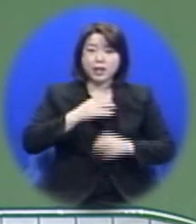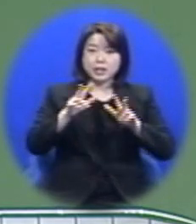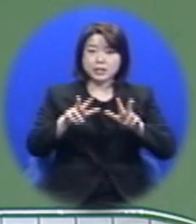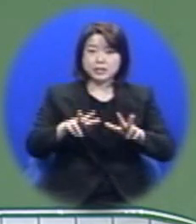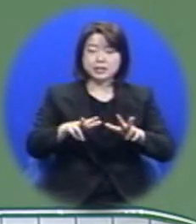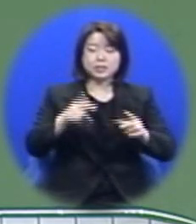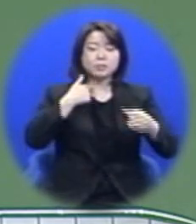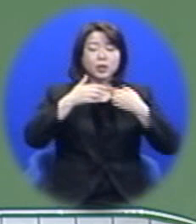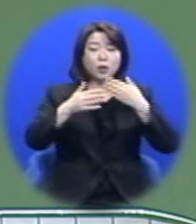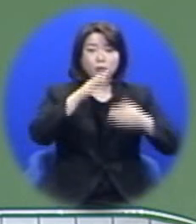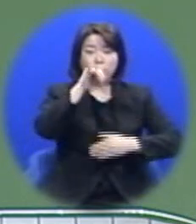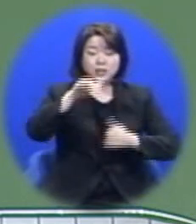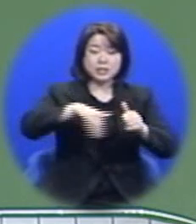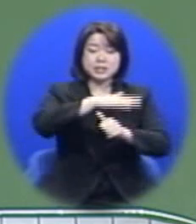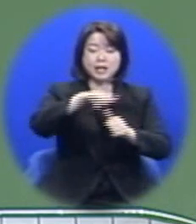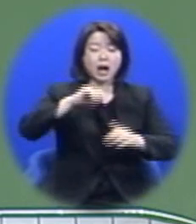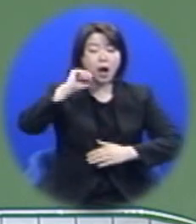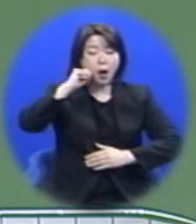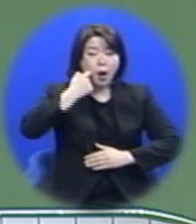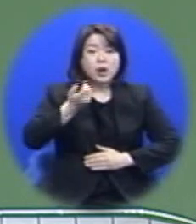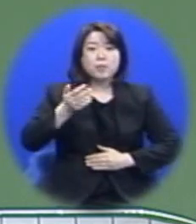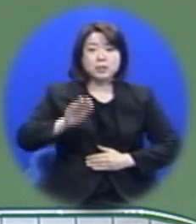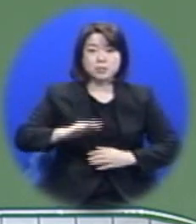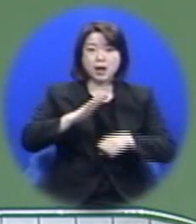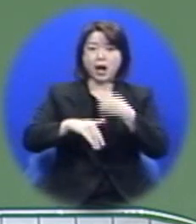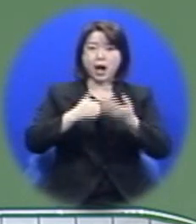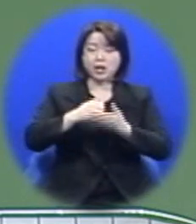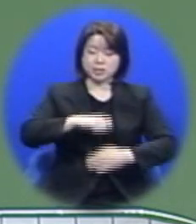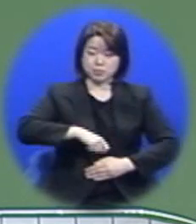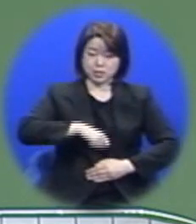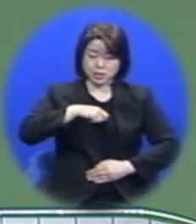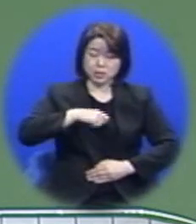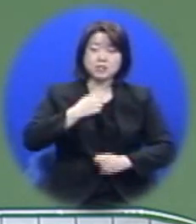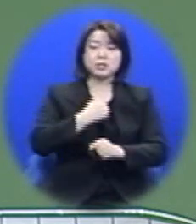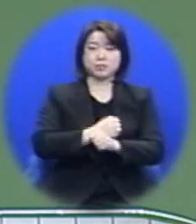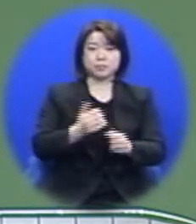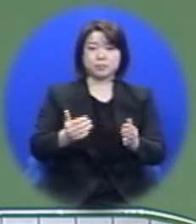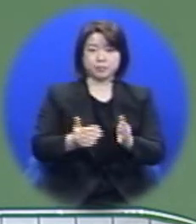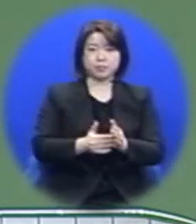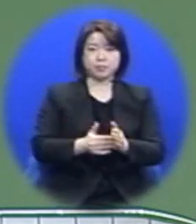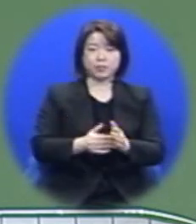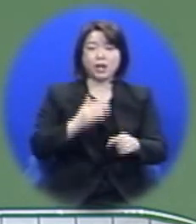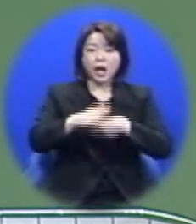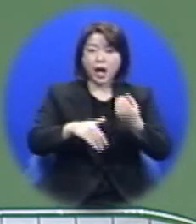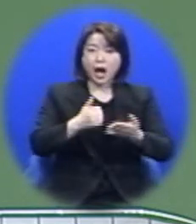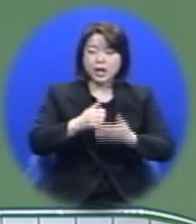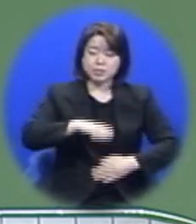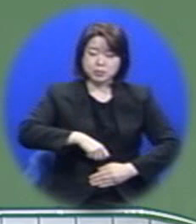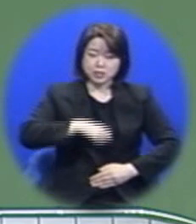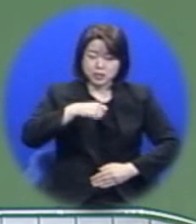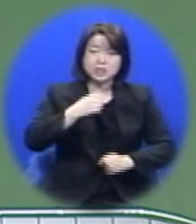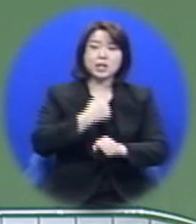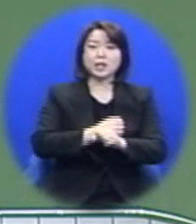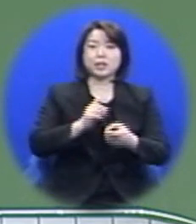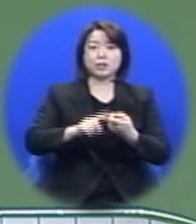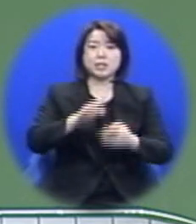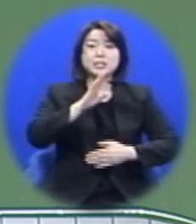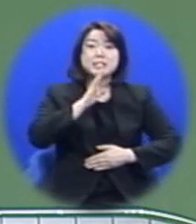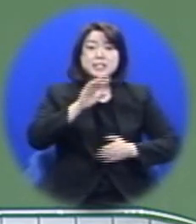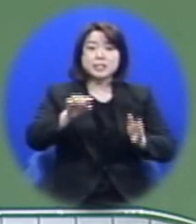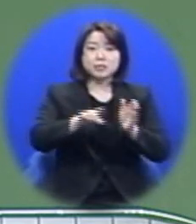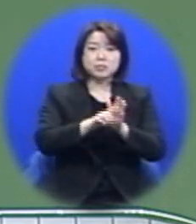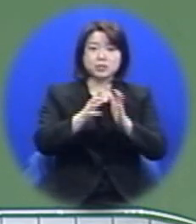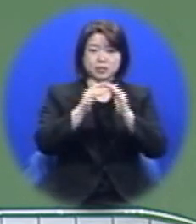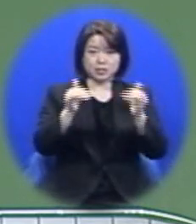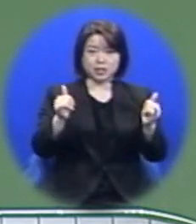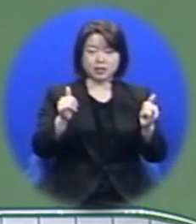겪고 있는 상황은 어려워도 하나님은 진실하시지 않겠어요? 하나님이 진실하시다는 것을 진짜 믿는